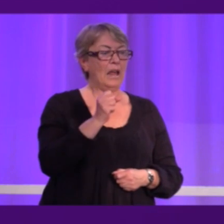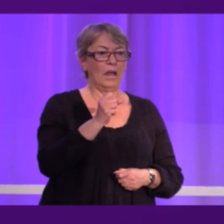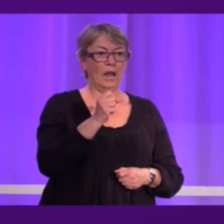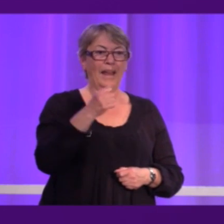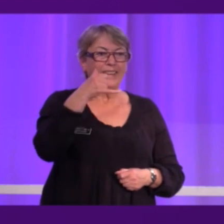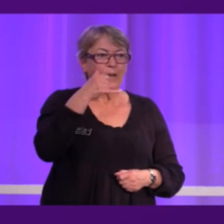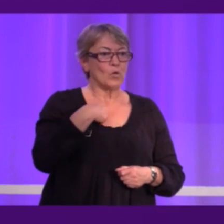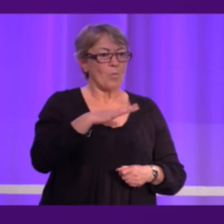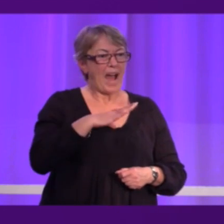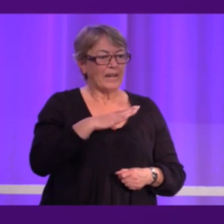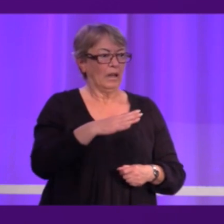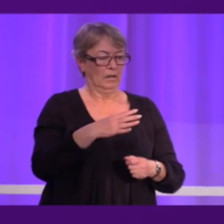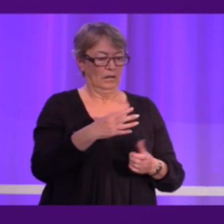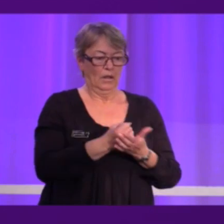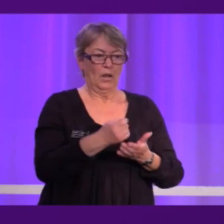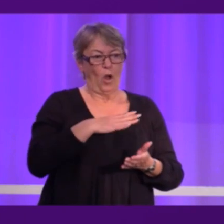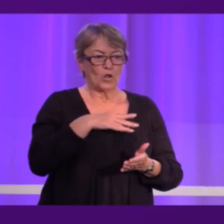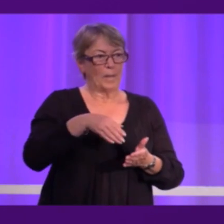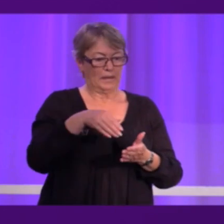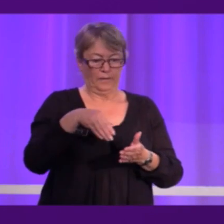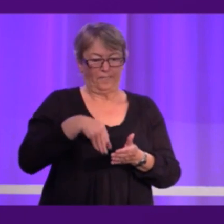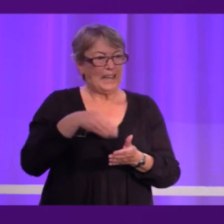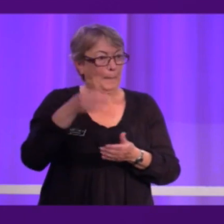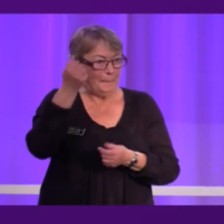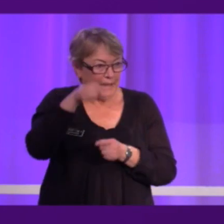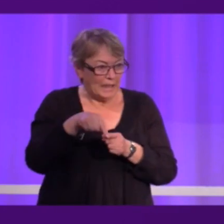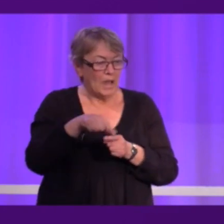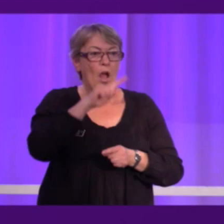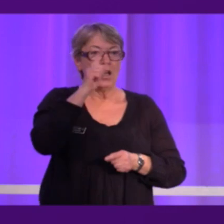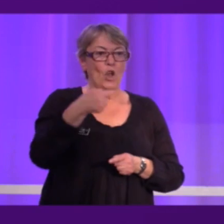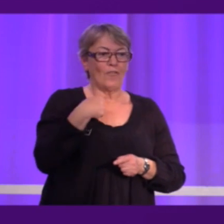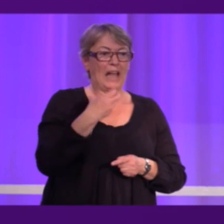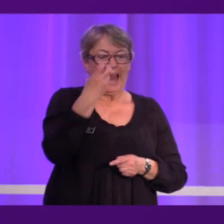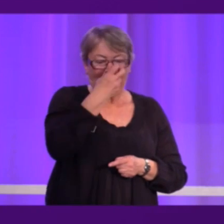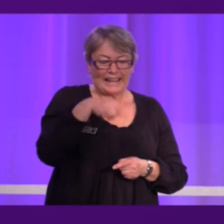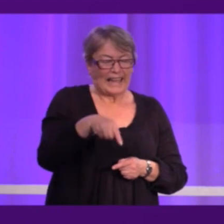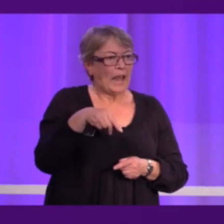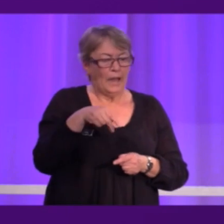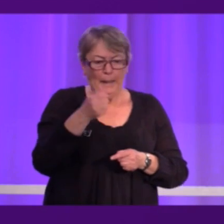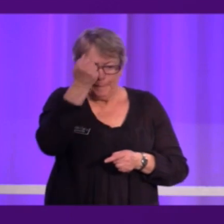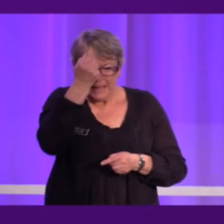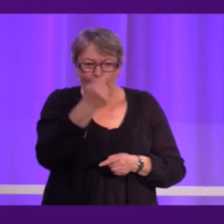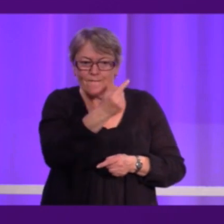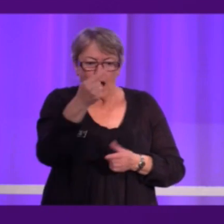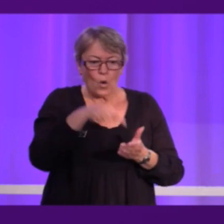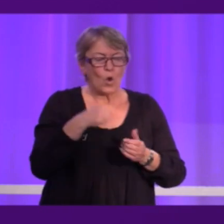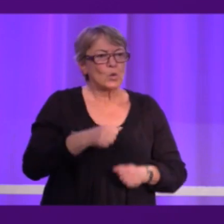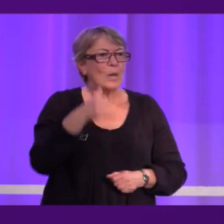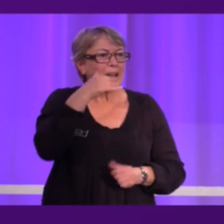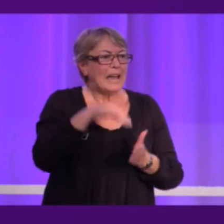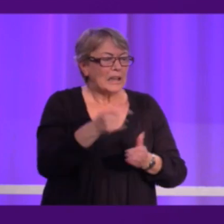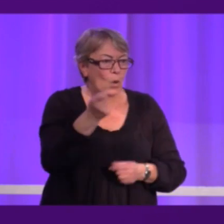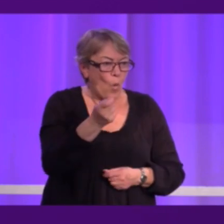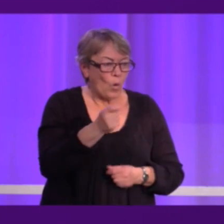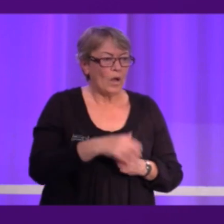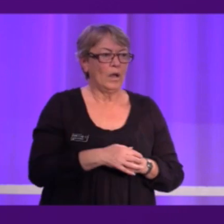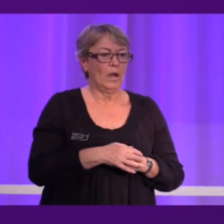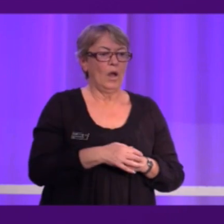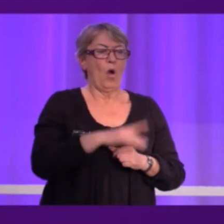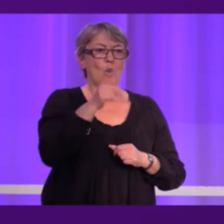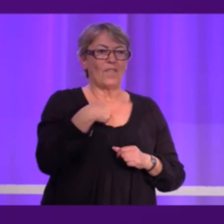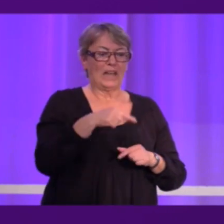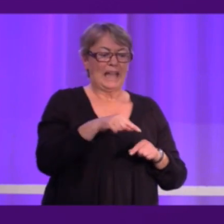som var viktiga på ett fickminne. Och sen så fick jag leta i det här fickminnet varje gång jag skulle ringa till någon. Och så